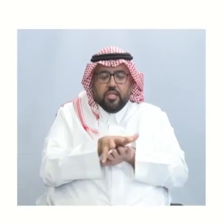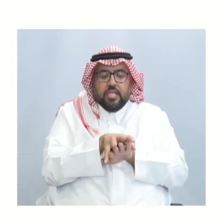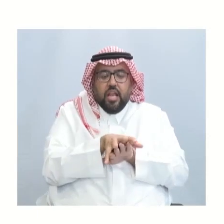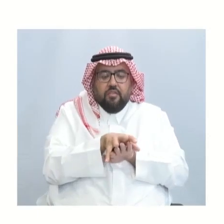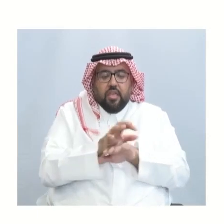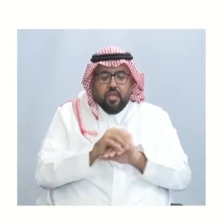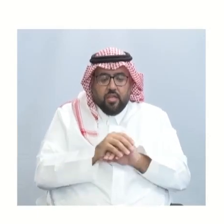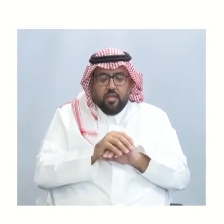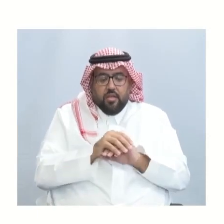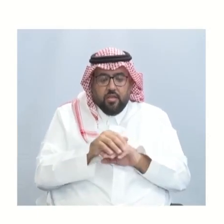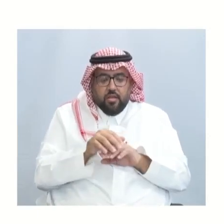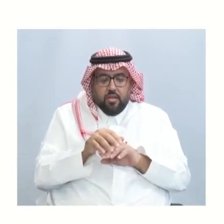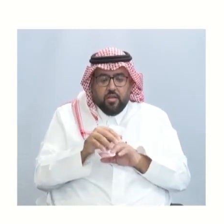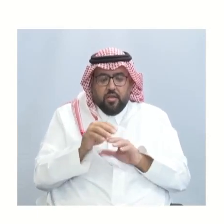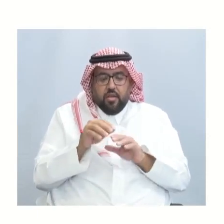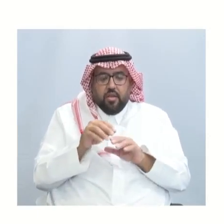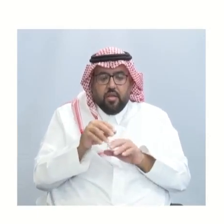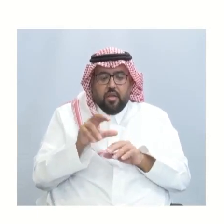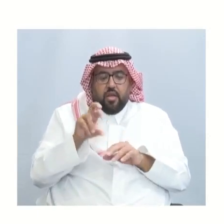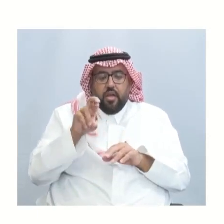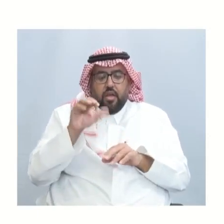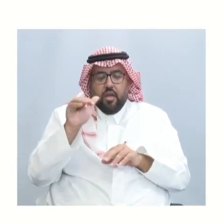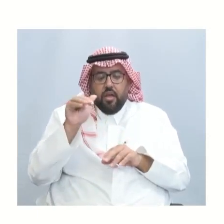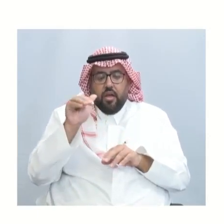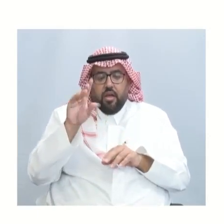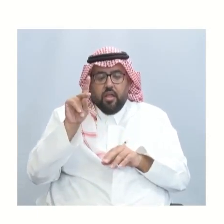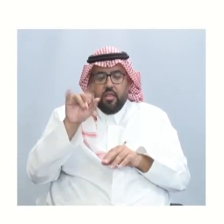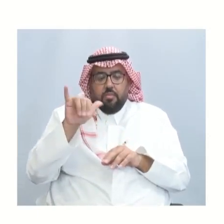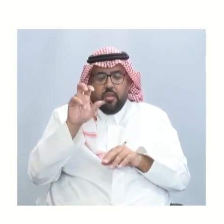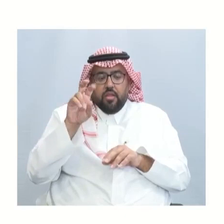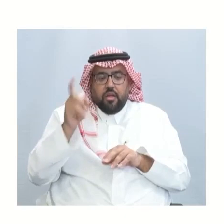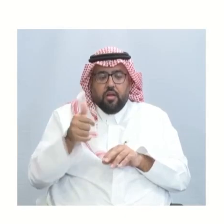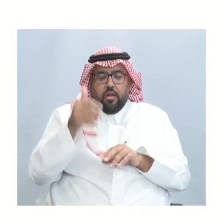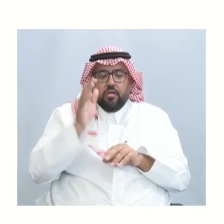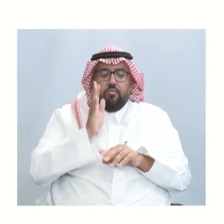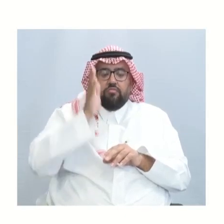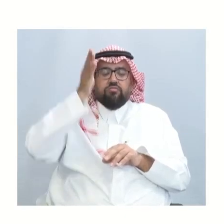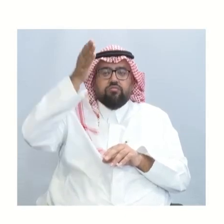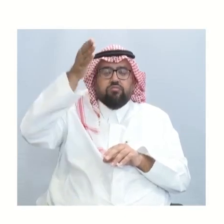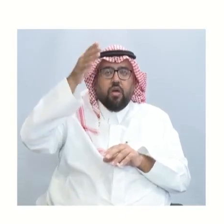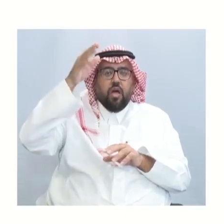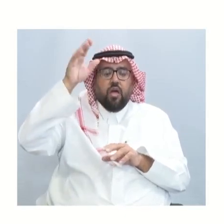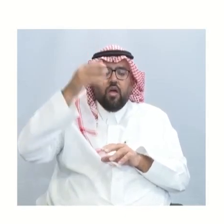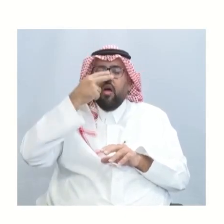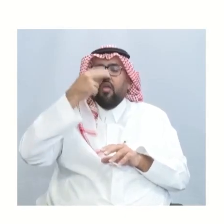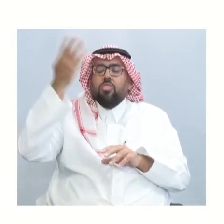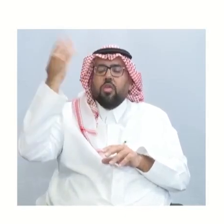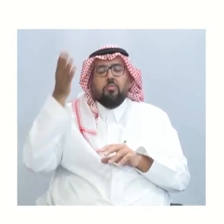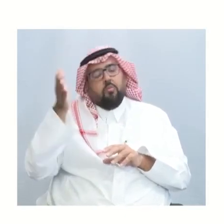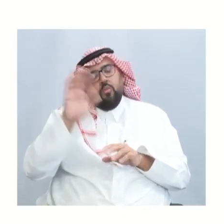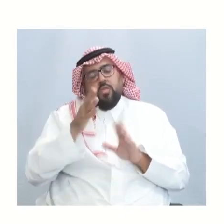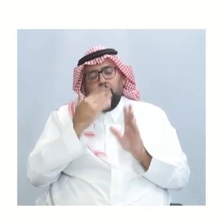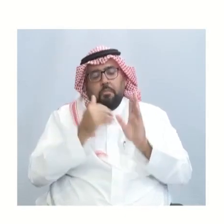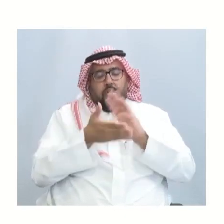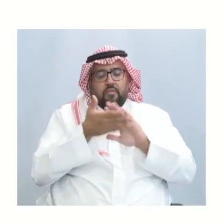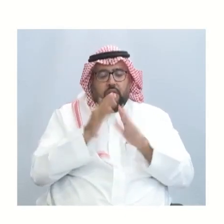السلاحف ورتبه خطميه الراس وتضم التواتارا ديناصورات من رت زواح ولكن الديناصورات اصبحت الان